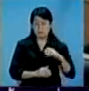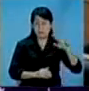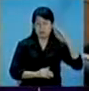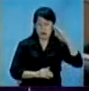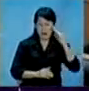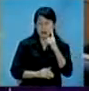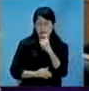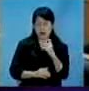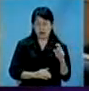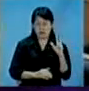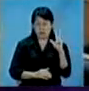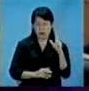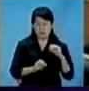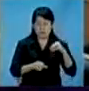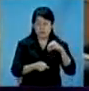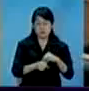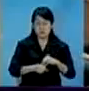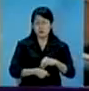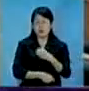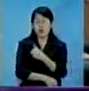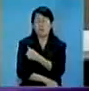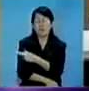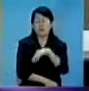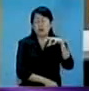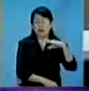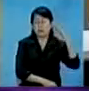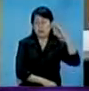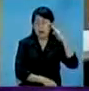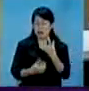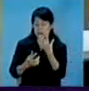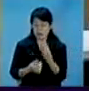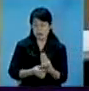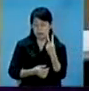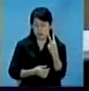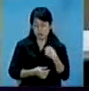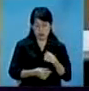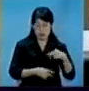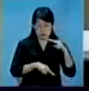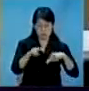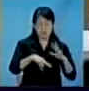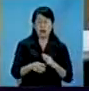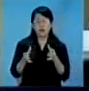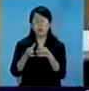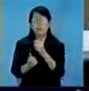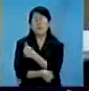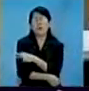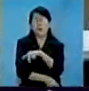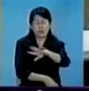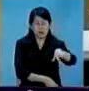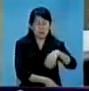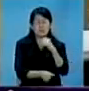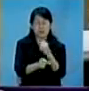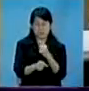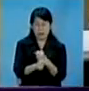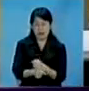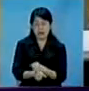ที่โรงพยาบาลพระมงกุฎอีก2ศพผมไม่ได้ตรวจแต่ว่าแพทย์ที่ตรวจเป็นคณะทำงานร่วมกันเป็นหนึ่